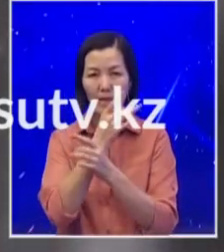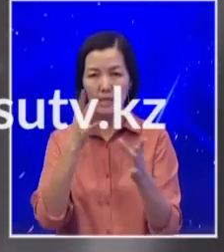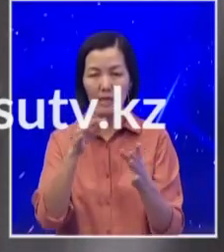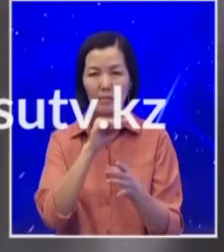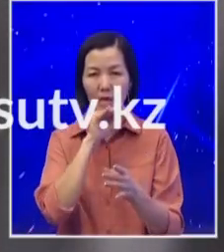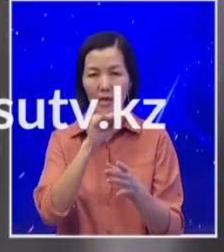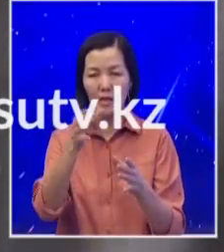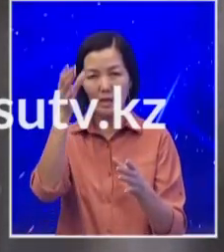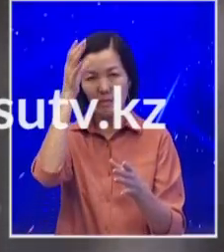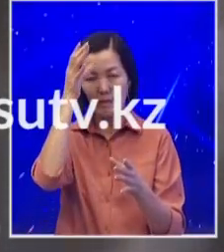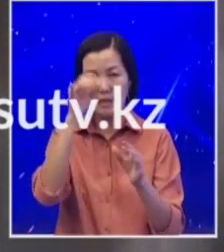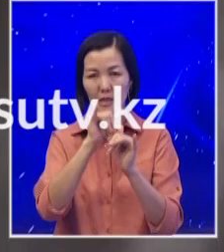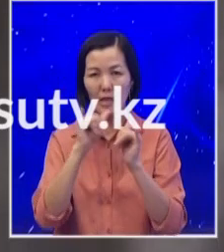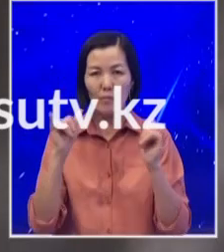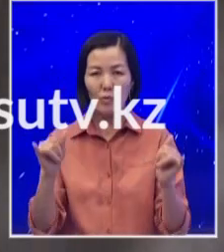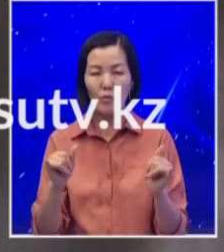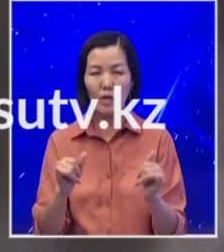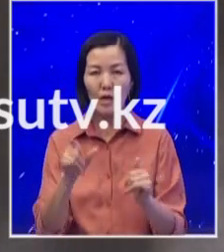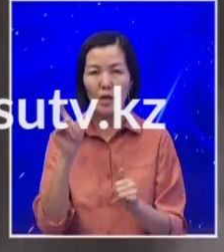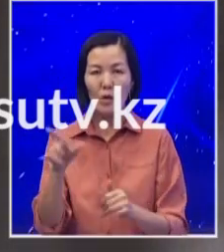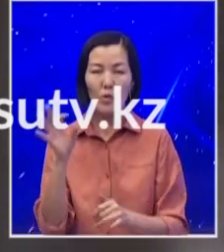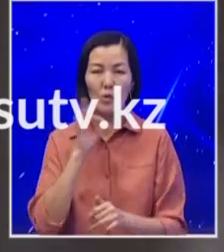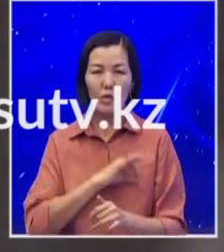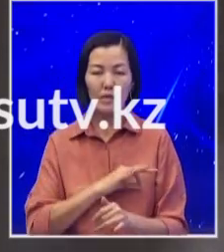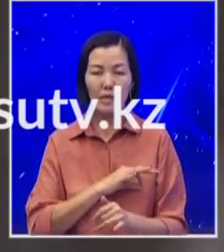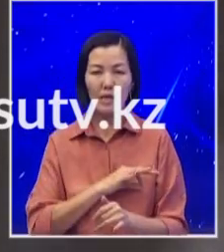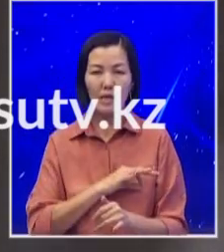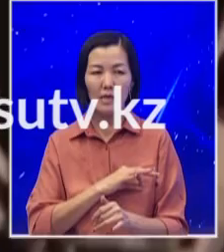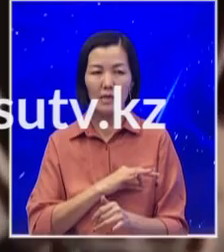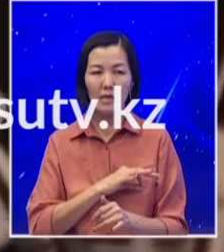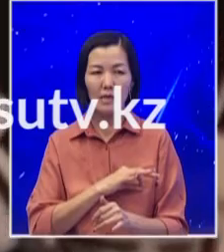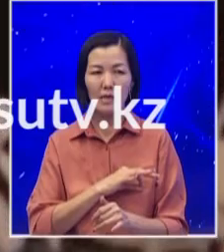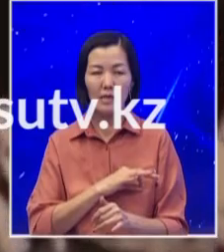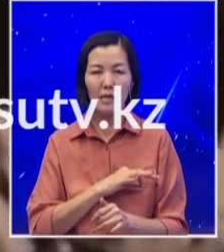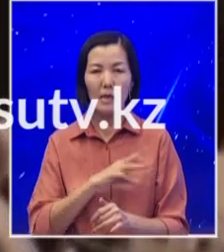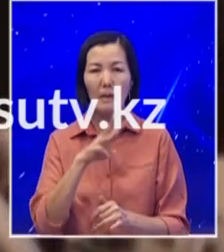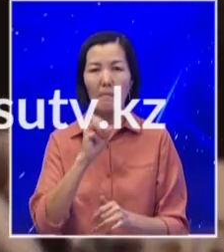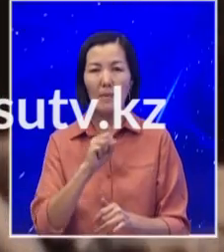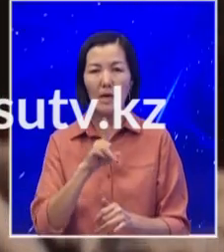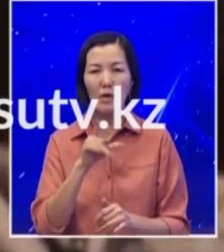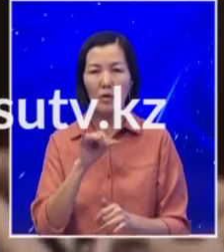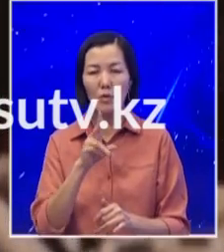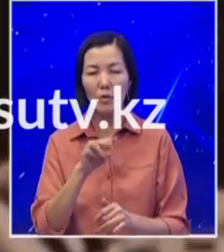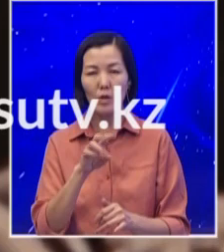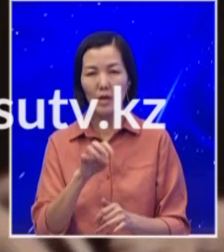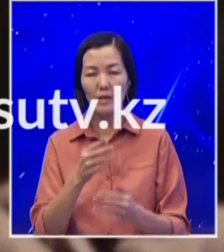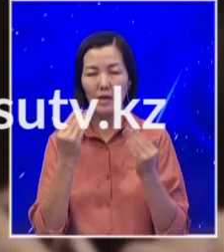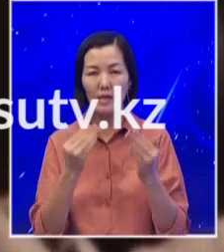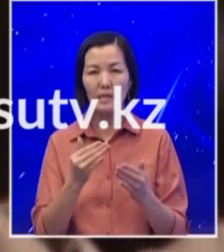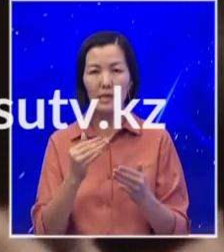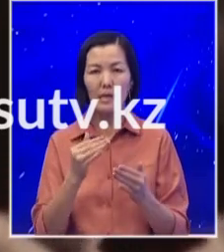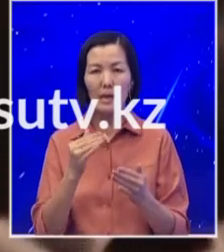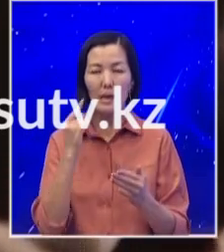үлес қосқан жаназы емес, соның бірі әрі бірегейі ғұлама ғалым академик археолог Әлкей Марғұлан. Ол қазіргі Павлодар